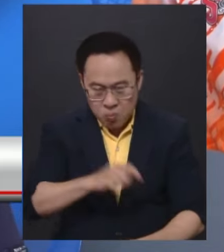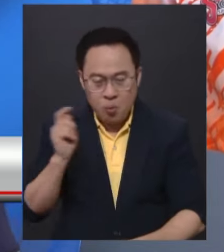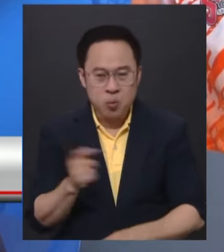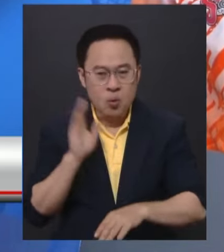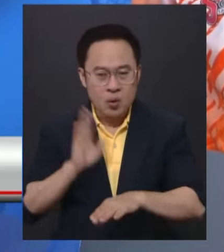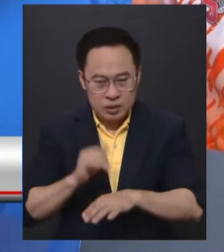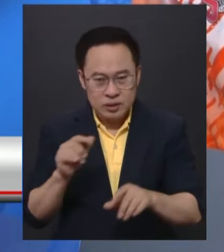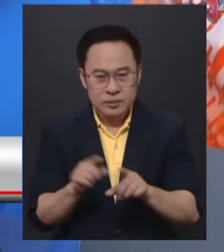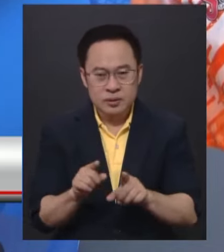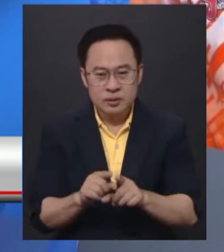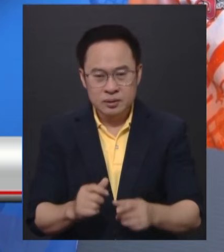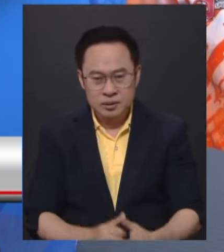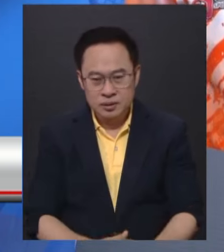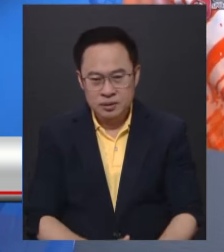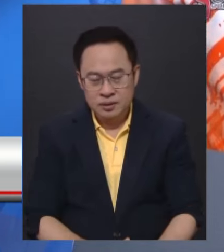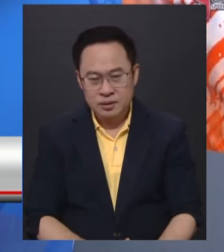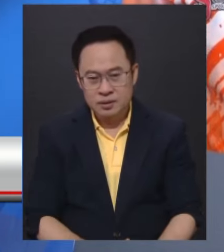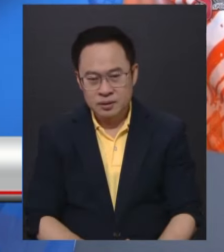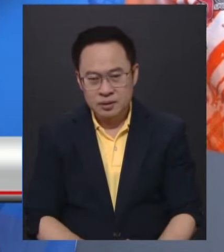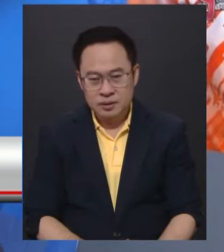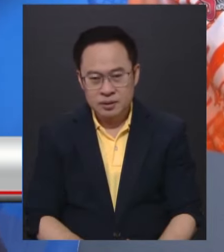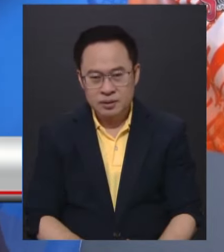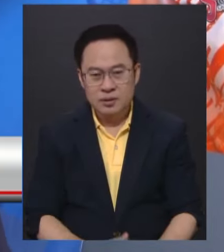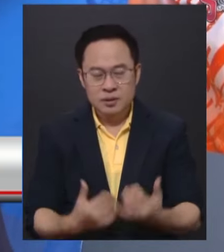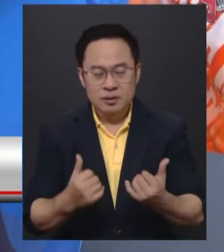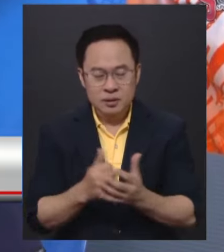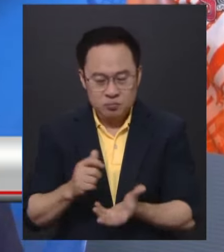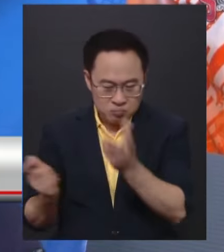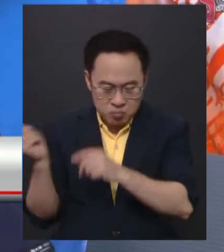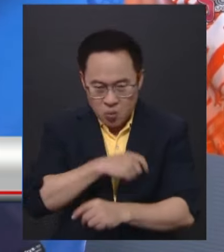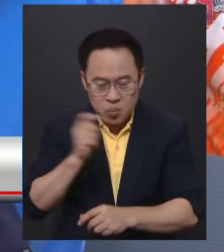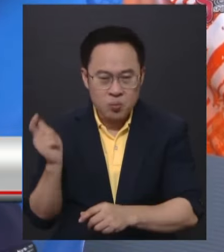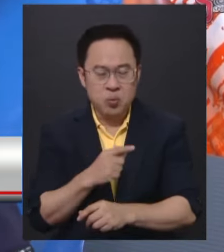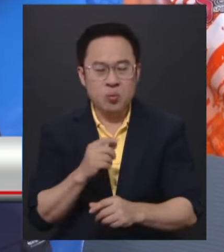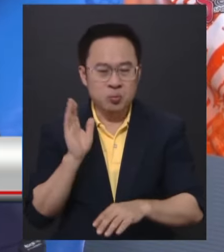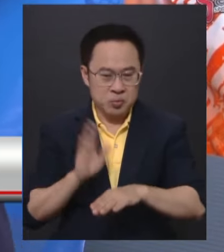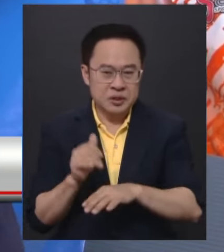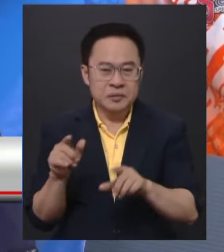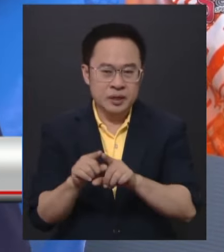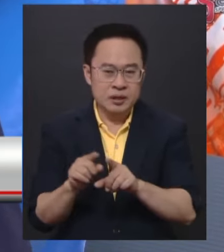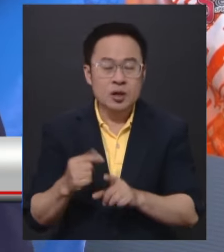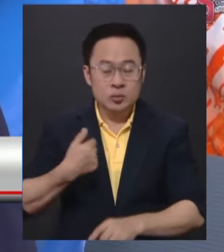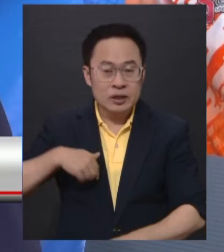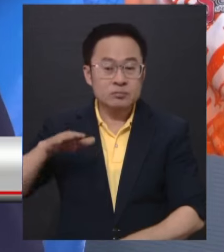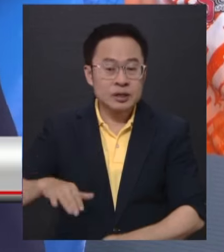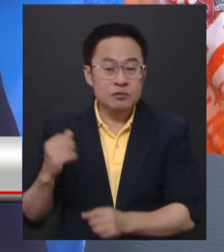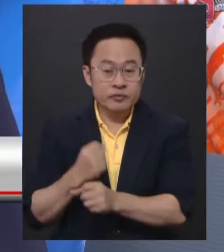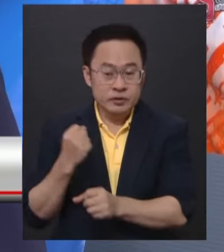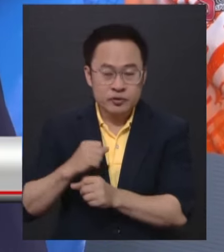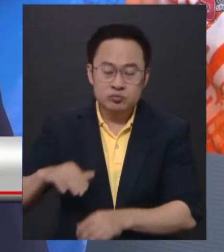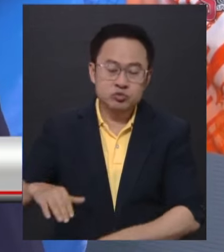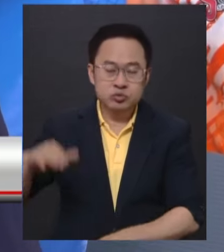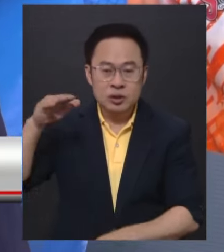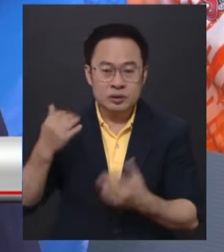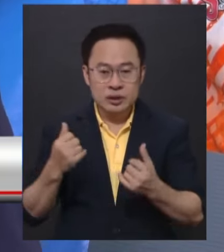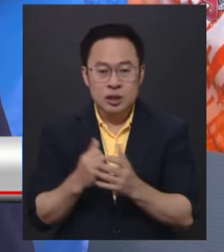ยถ้ายิงไม่ขาดนี่พี่เขาเก็บได้หมดเลยก็คือเล่นตั้งแต่เด็กแต่ว่าพอเข้